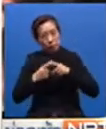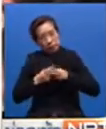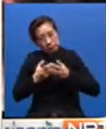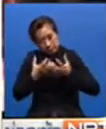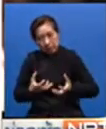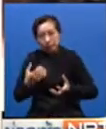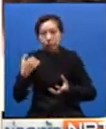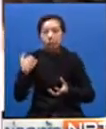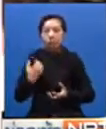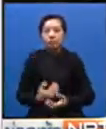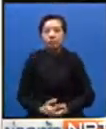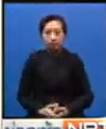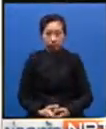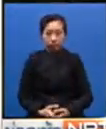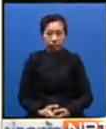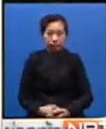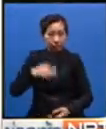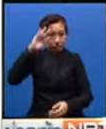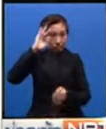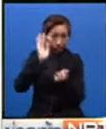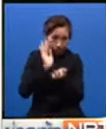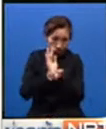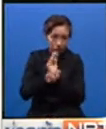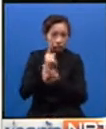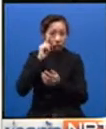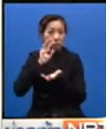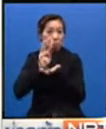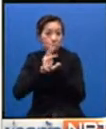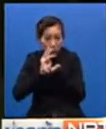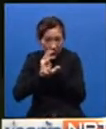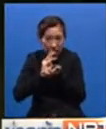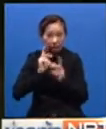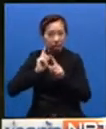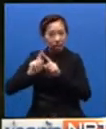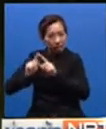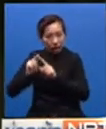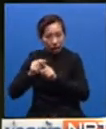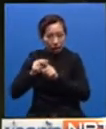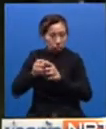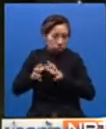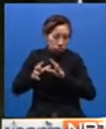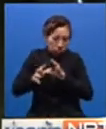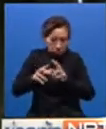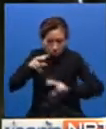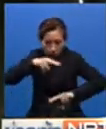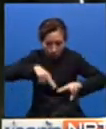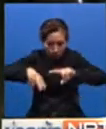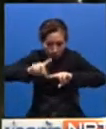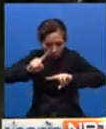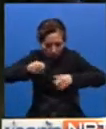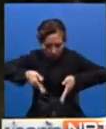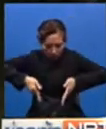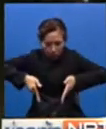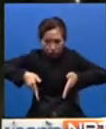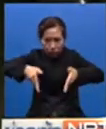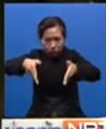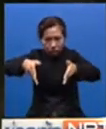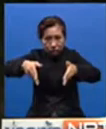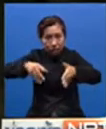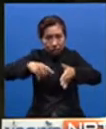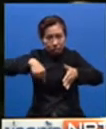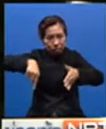ตำรวจภูธรประโคนชัยพร้อมกับเจ้าหน้าที่กู้ภัยสว่างจรรยานะคะเข้าตรวจสอบจุดเกิดเหตุบนถนนสายบุรีรัมย์